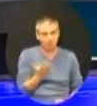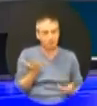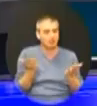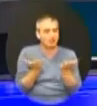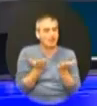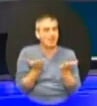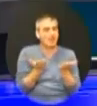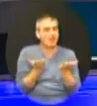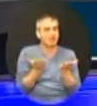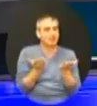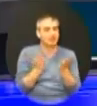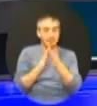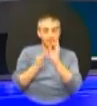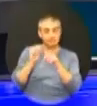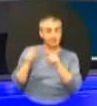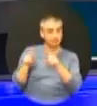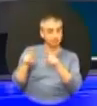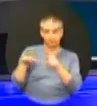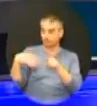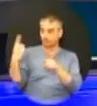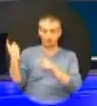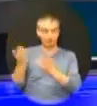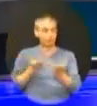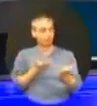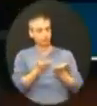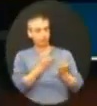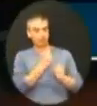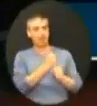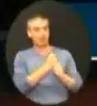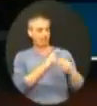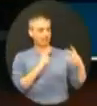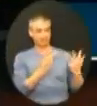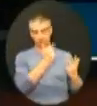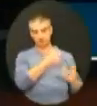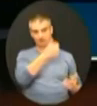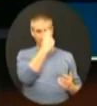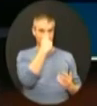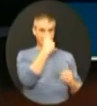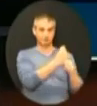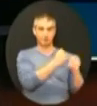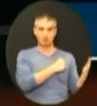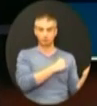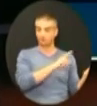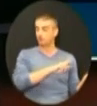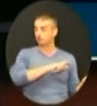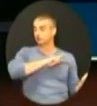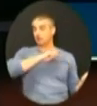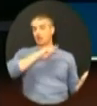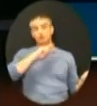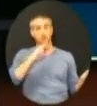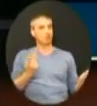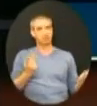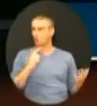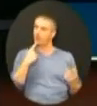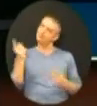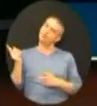איך המערכת המשפטית מצד אחד משרת את העבודה הציבורית שהשרים מנסים לעשות ומצד שני שלא